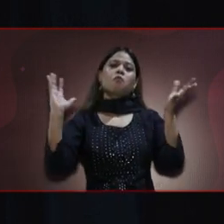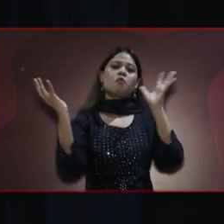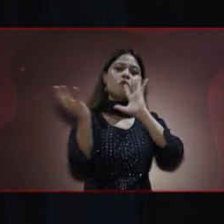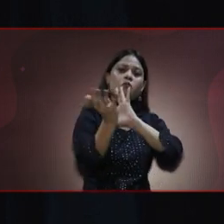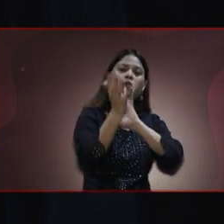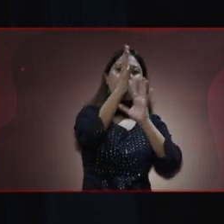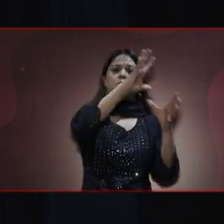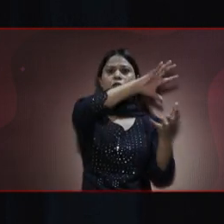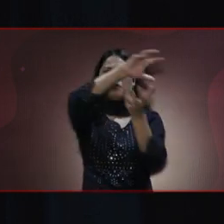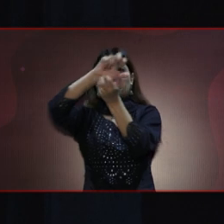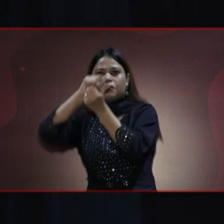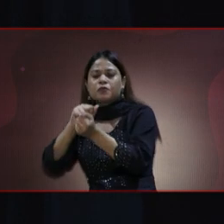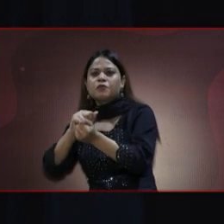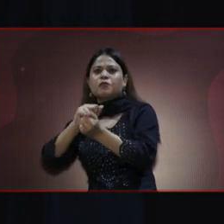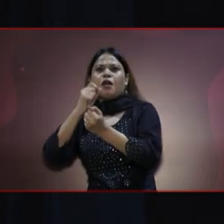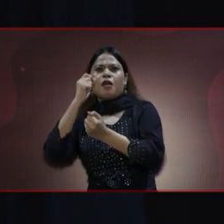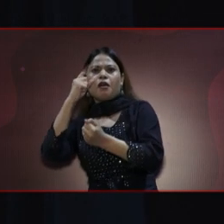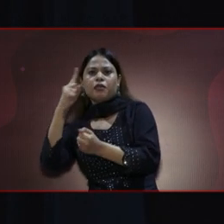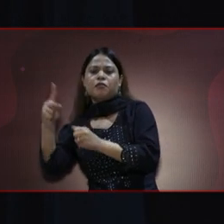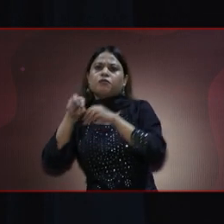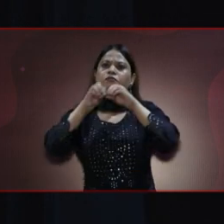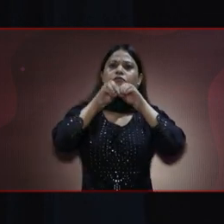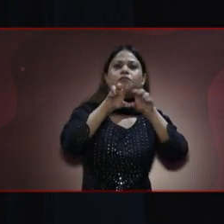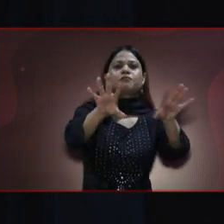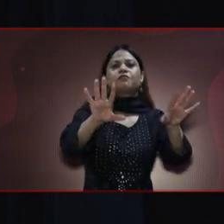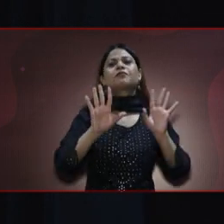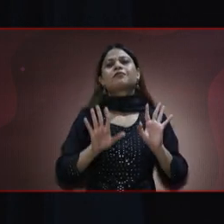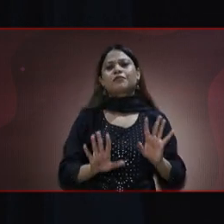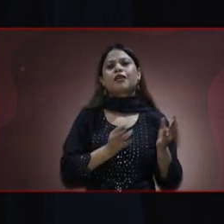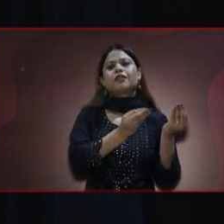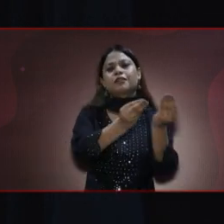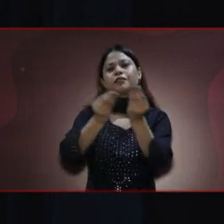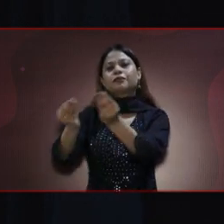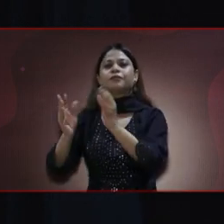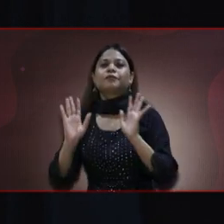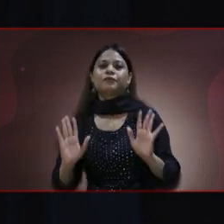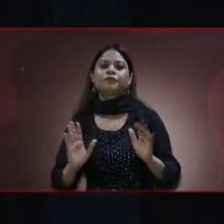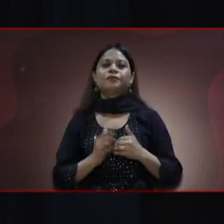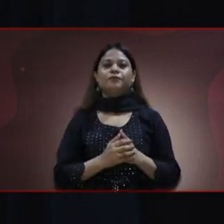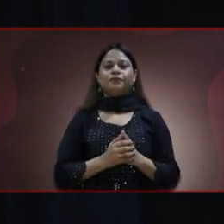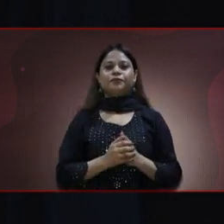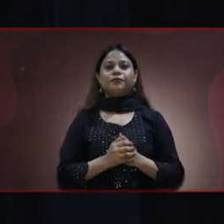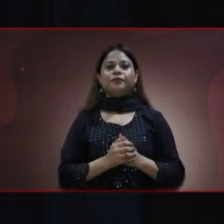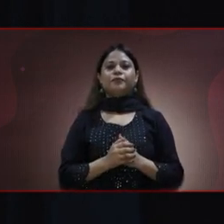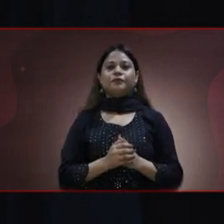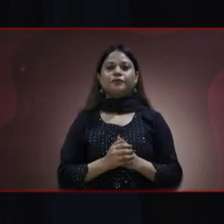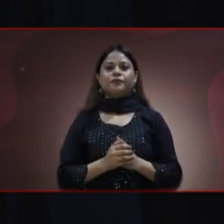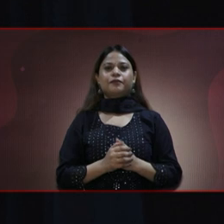अंडरस्टैंडिंग जो है, एक समझ है, वो हम अपने बच्चों को देने की कोशिश करते हैं।